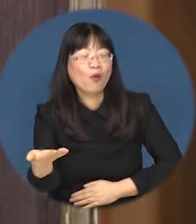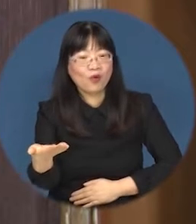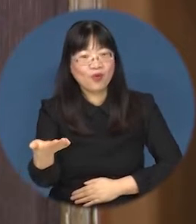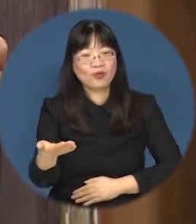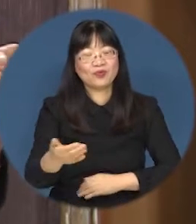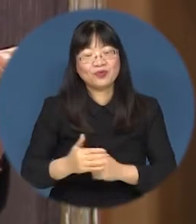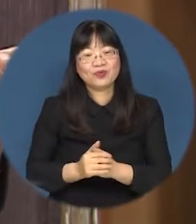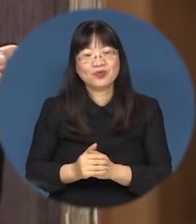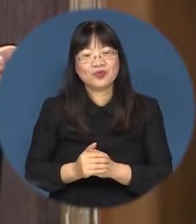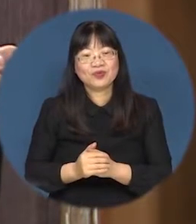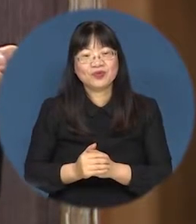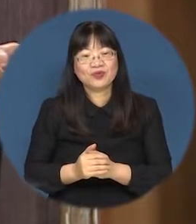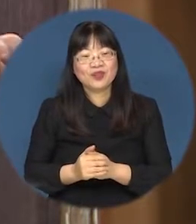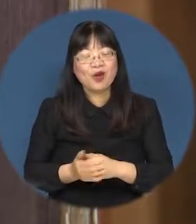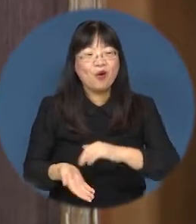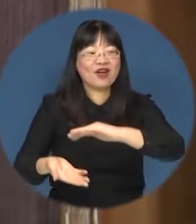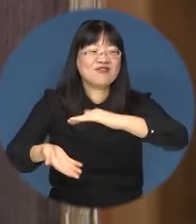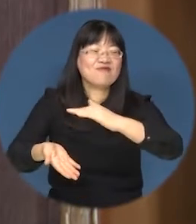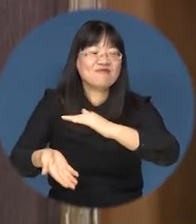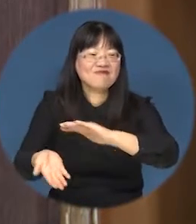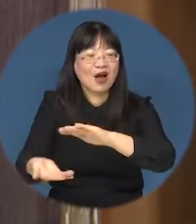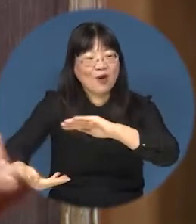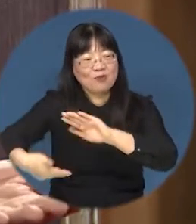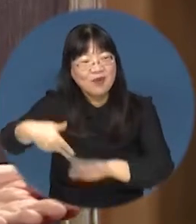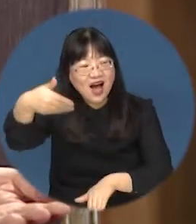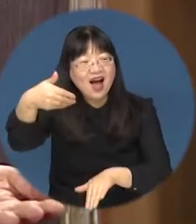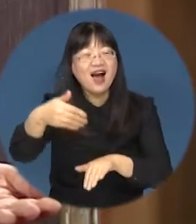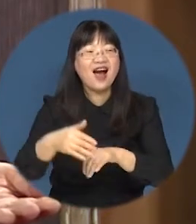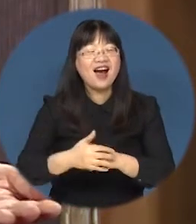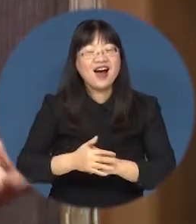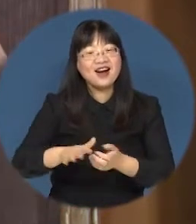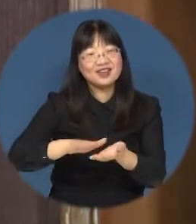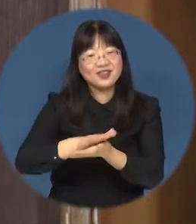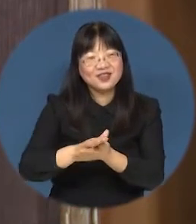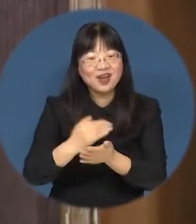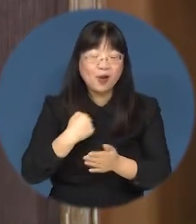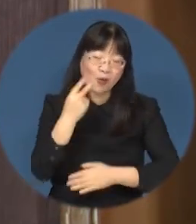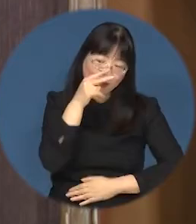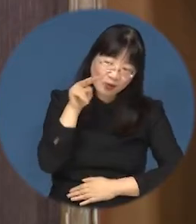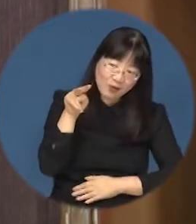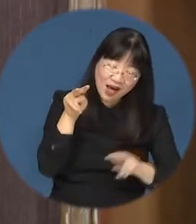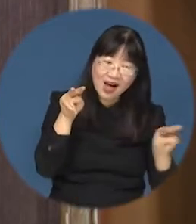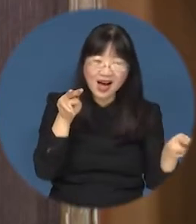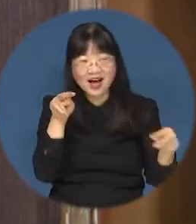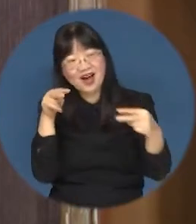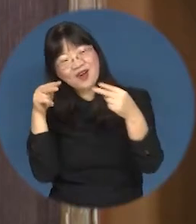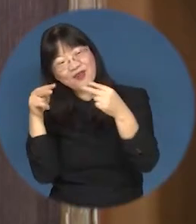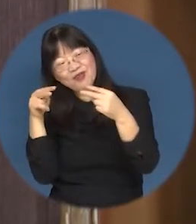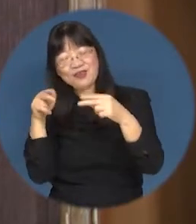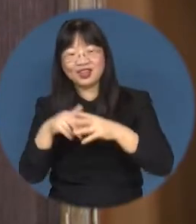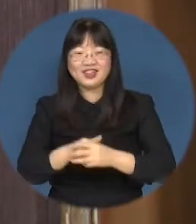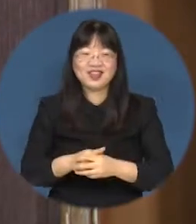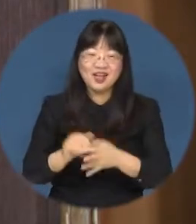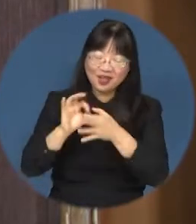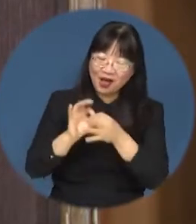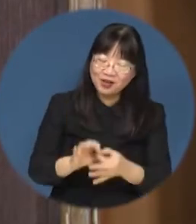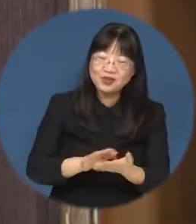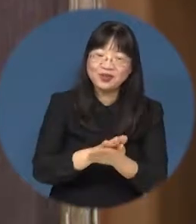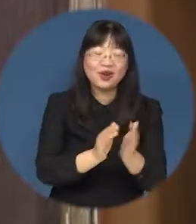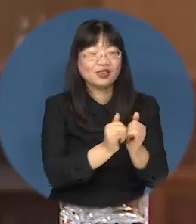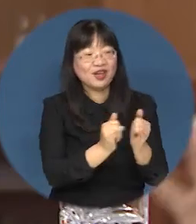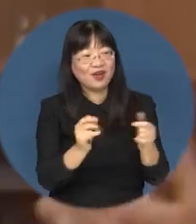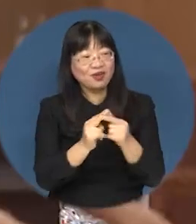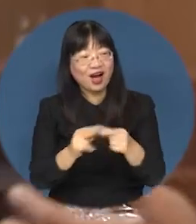어. 팔도 내밀고 뭐 제가 이게 돌아보면 개도 같이 돌고 계속 같이 노는 거예요.